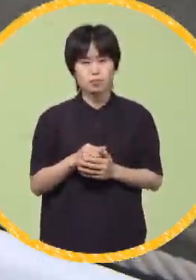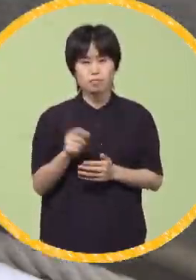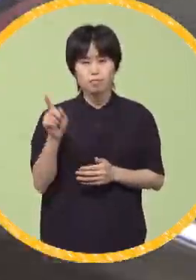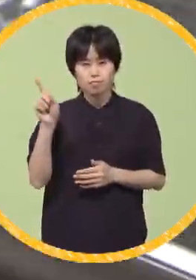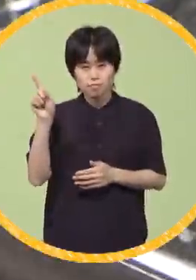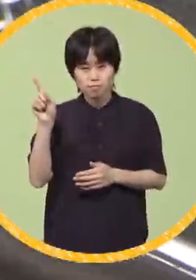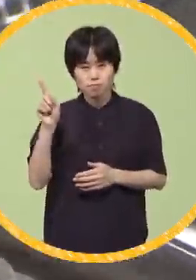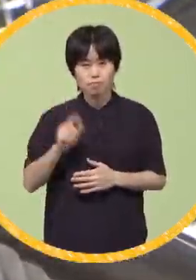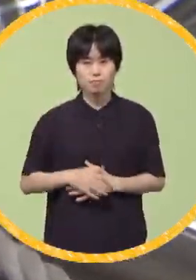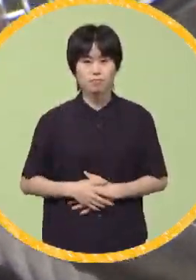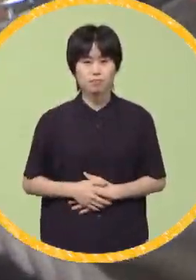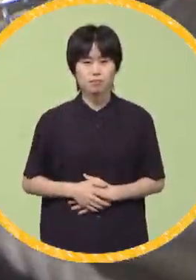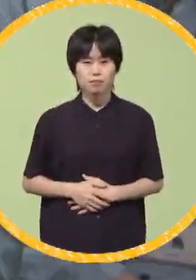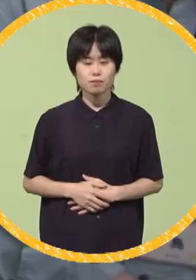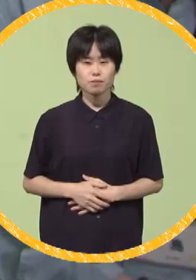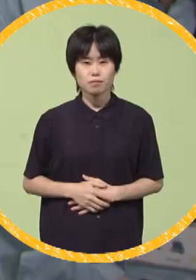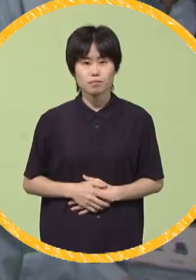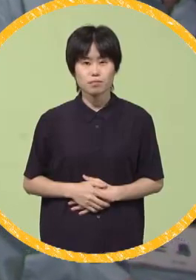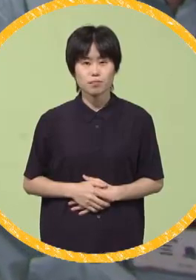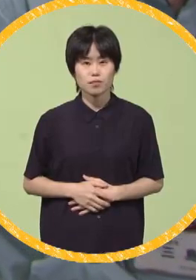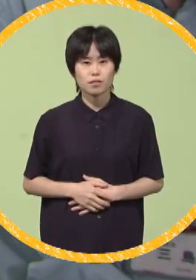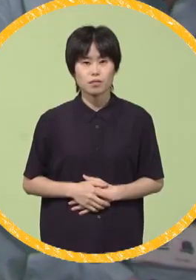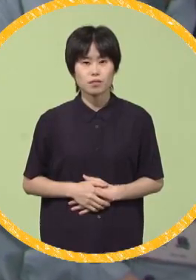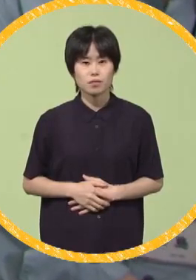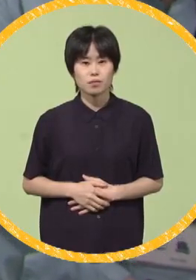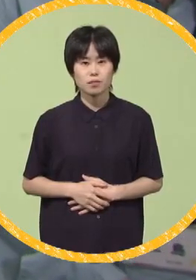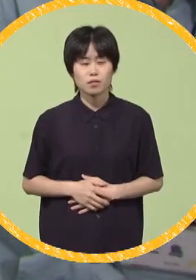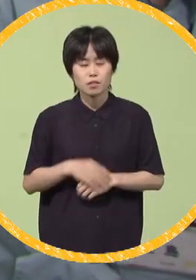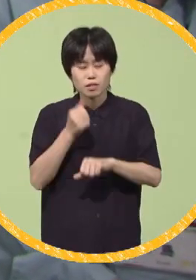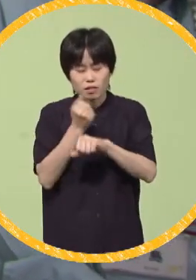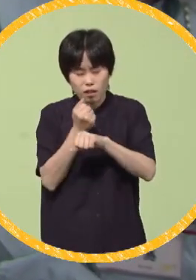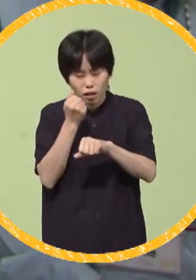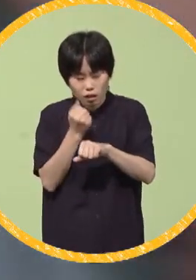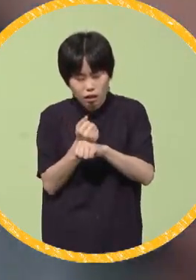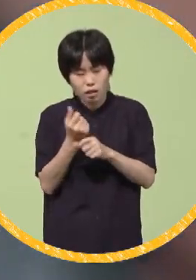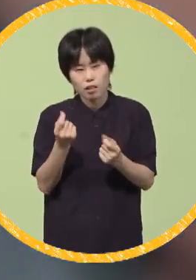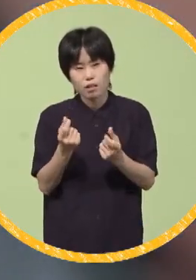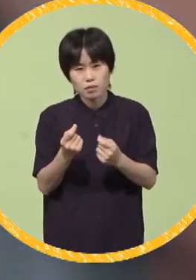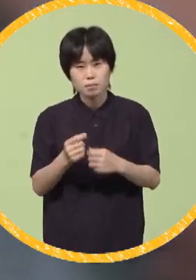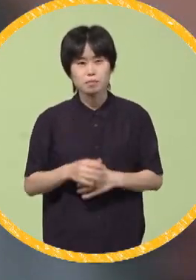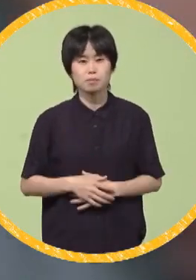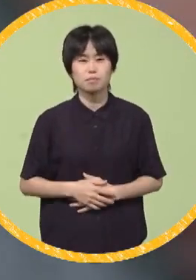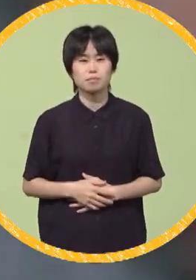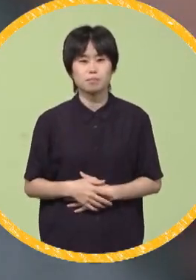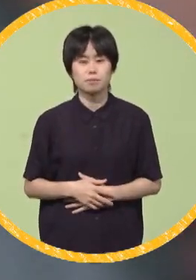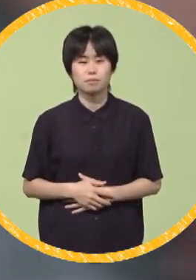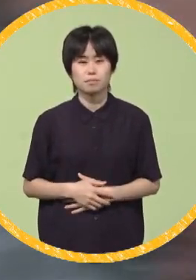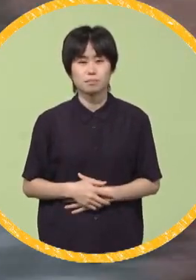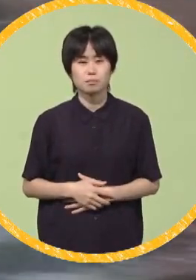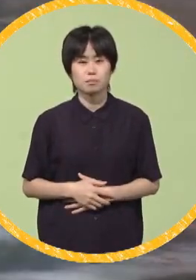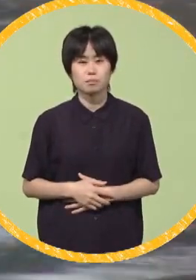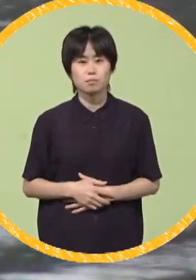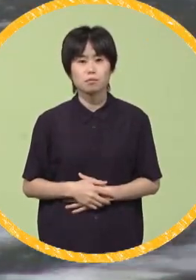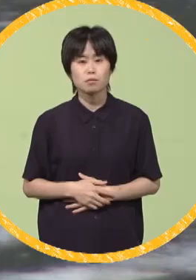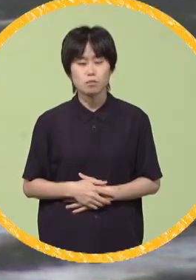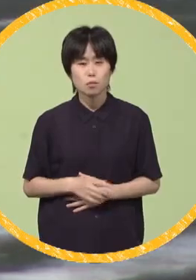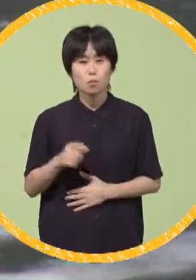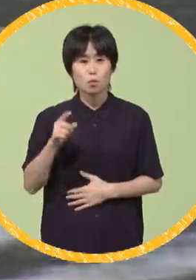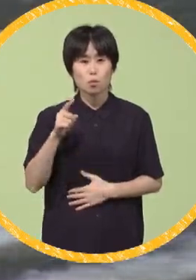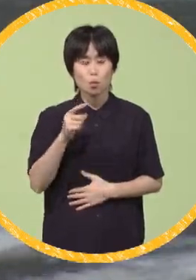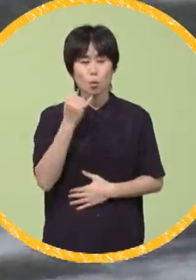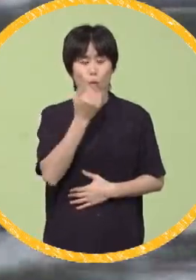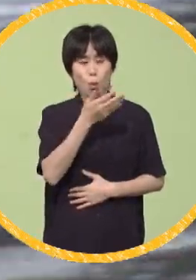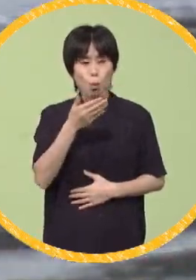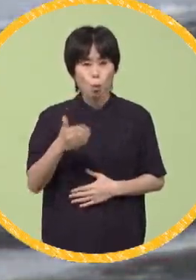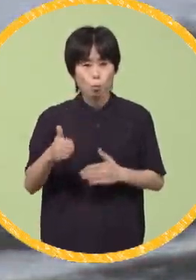ね。 あ、はいはいはいはい、はい、 こういう風にして、 そうそう、大変な作業です。いろんなところでやってるんですもんね。 はい、ところでこの海のプラゴミはどこ